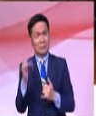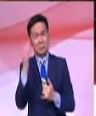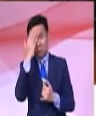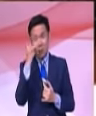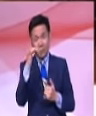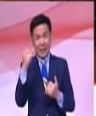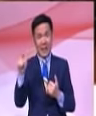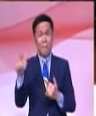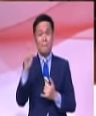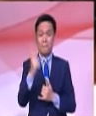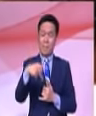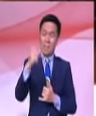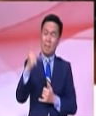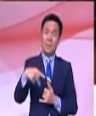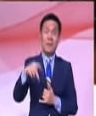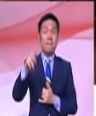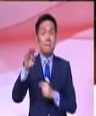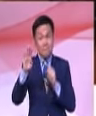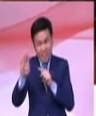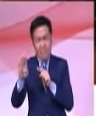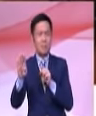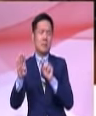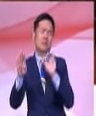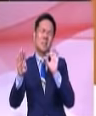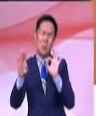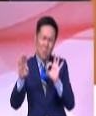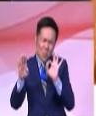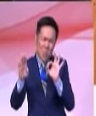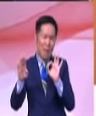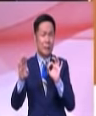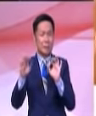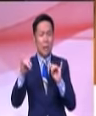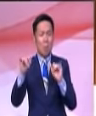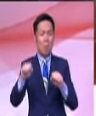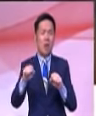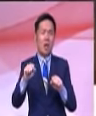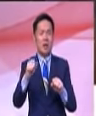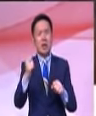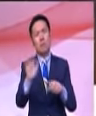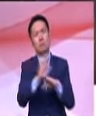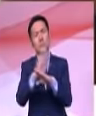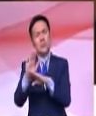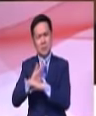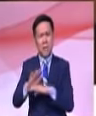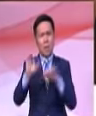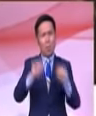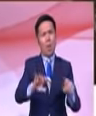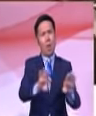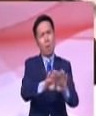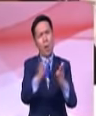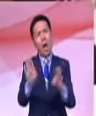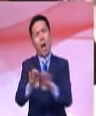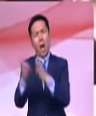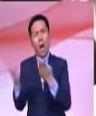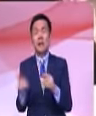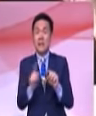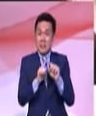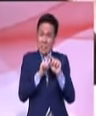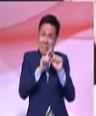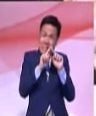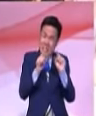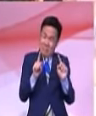dikekalkan status PKP bersyarat setakat hari ini yang membolehkan aktiviti ekonomi harian berjalan seperti biasa. Namun semuanya